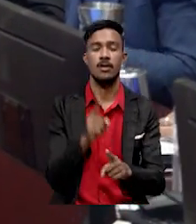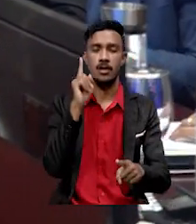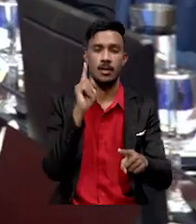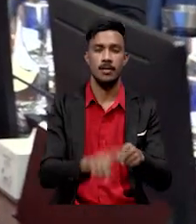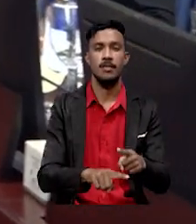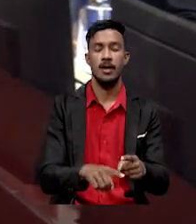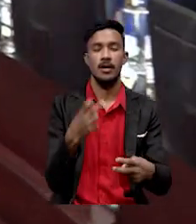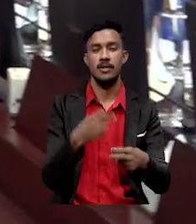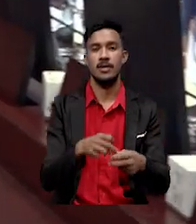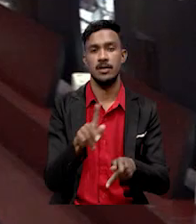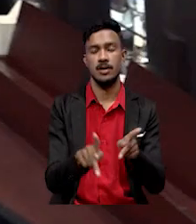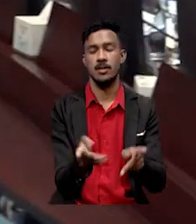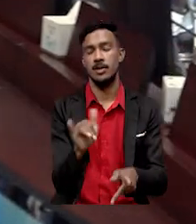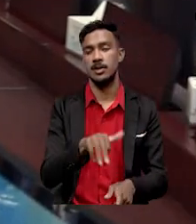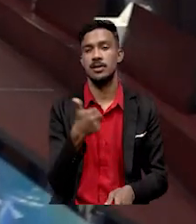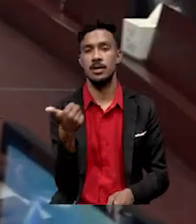siraseluk.